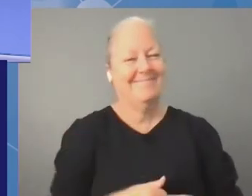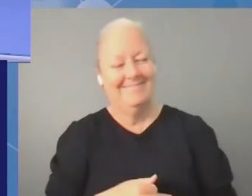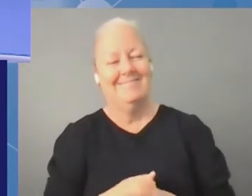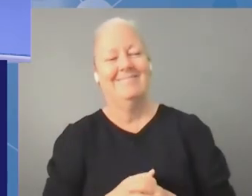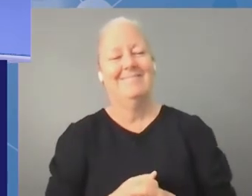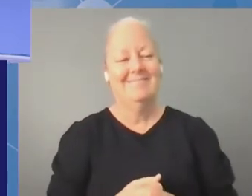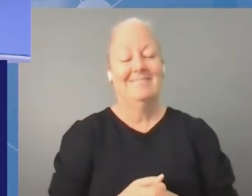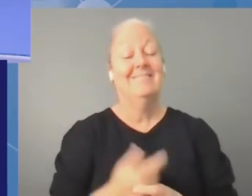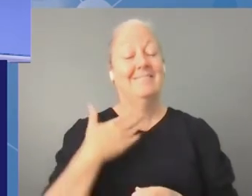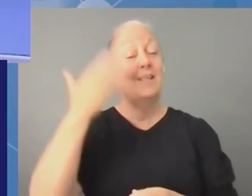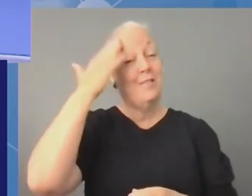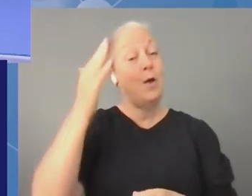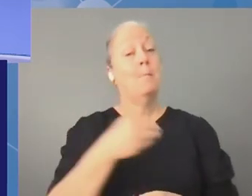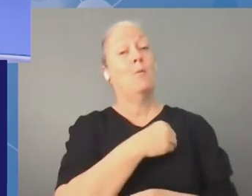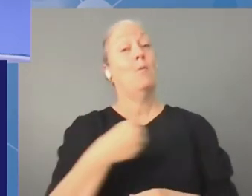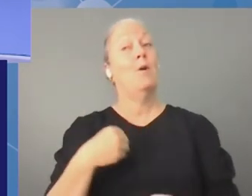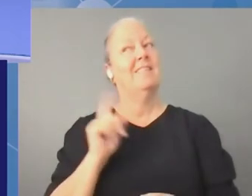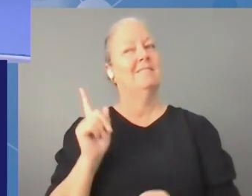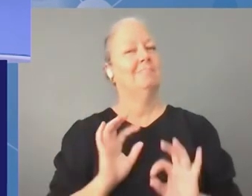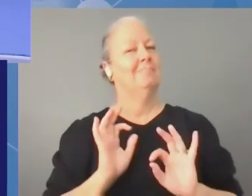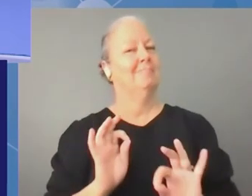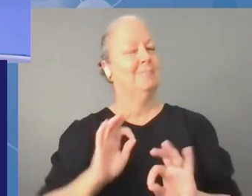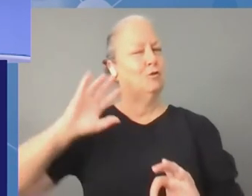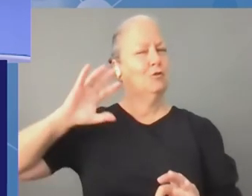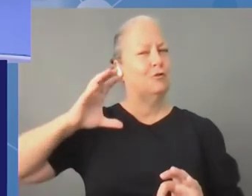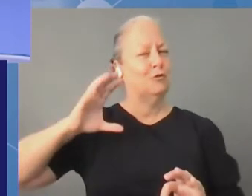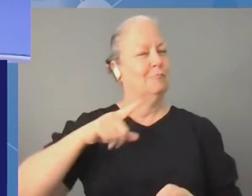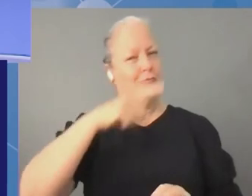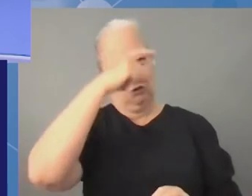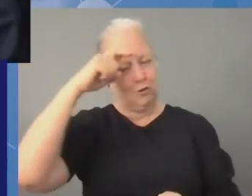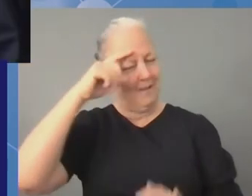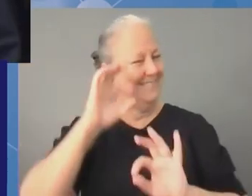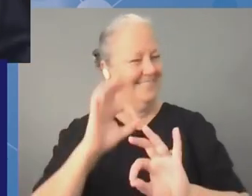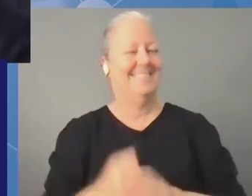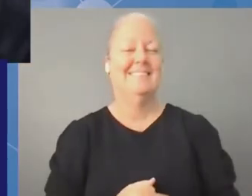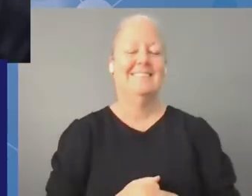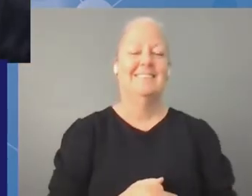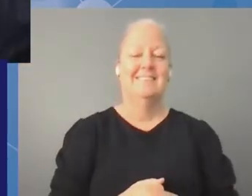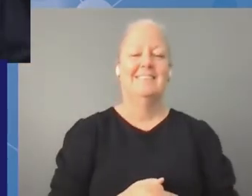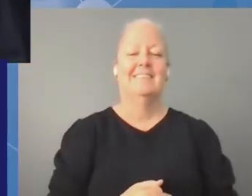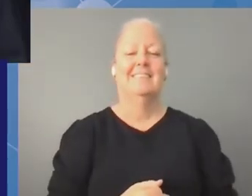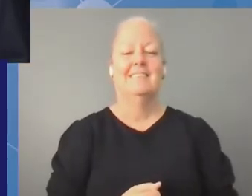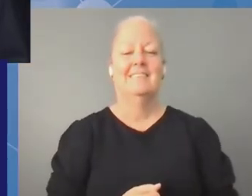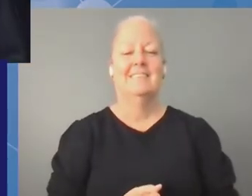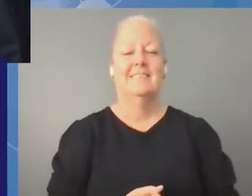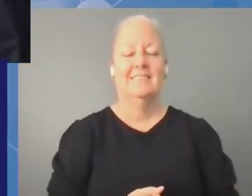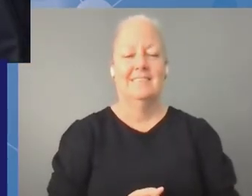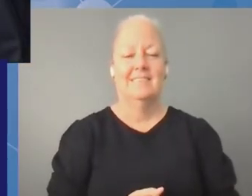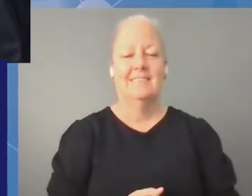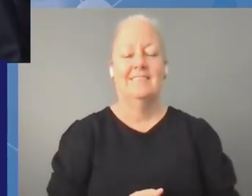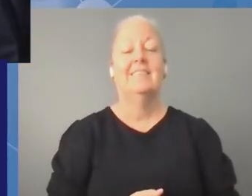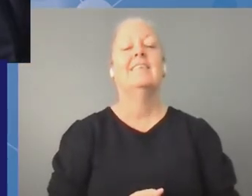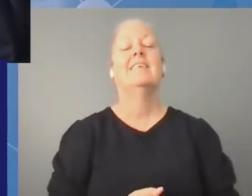再次再来。好，我相信我完全相信的吧，波兰的夏天是非常